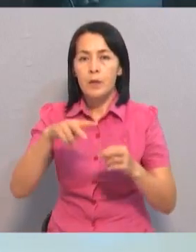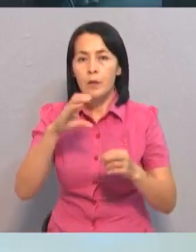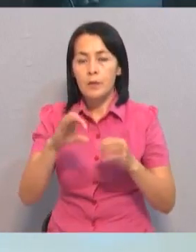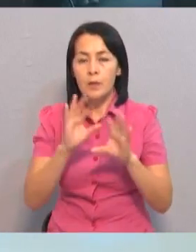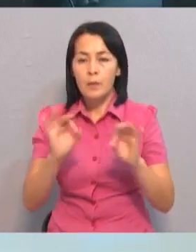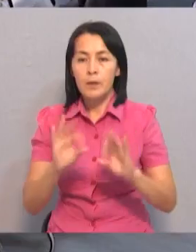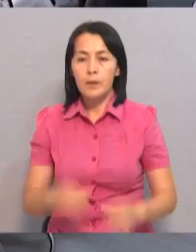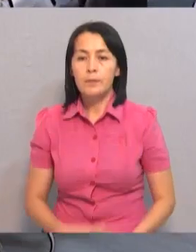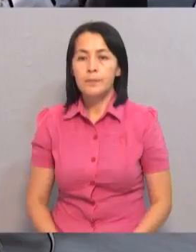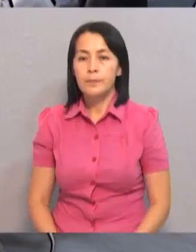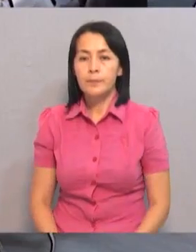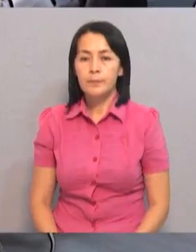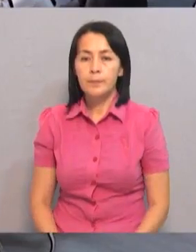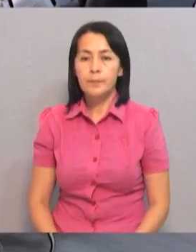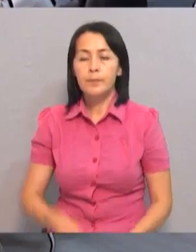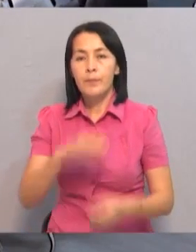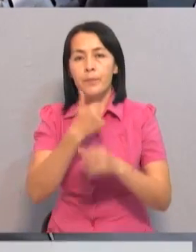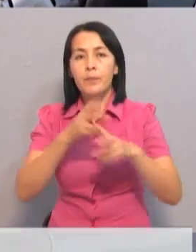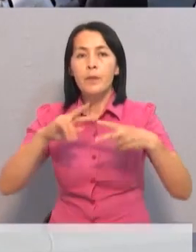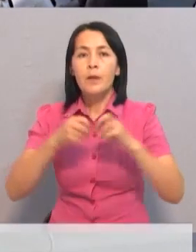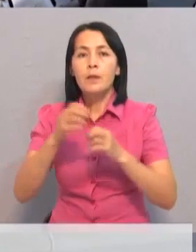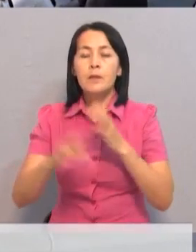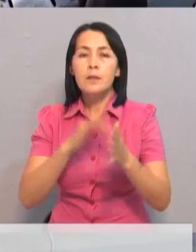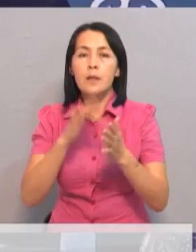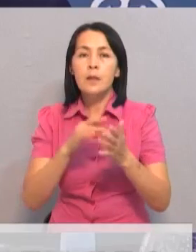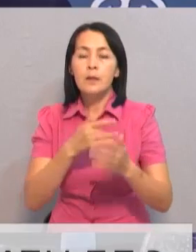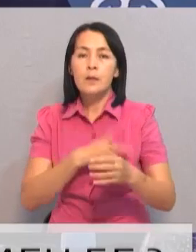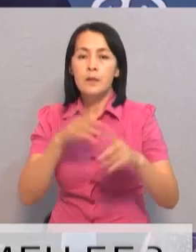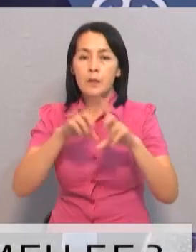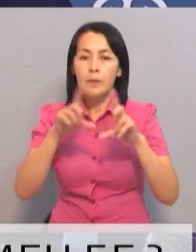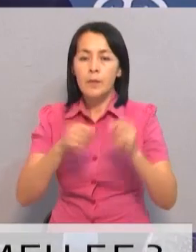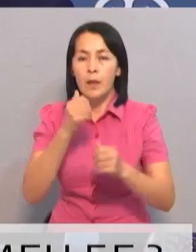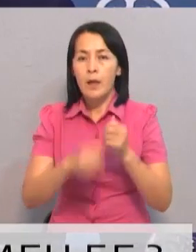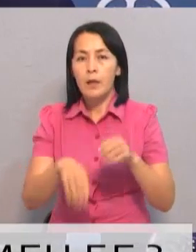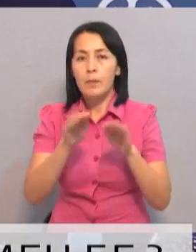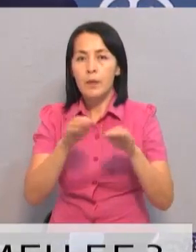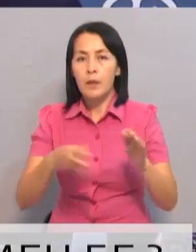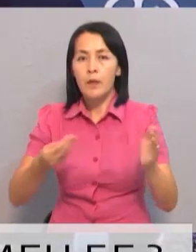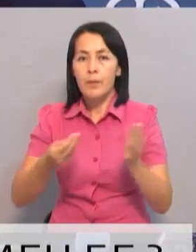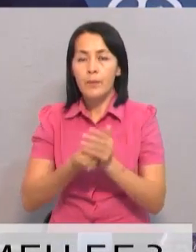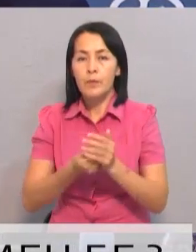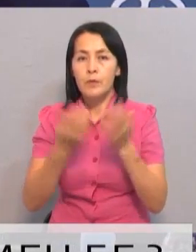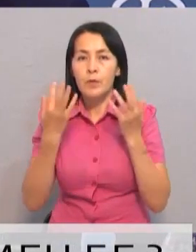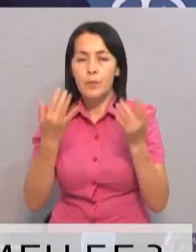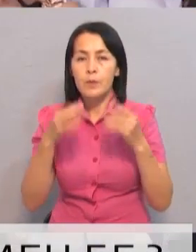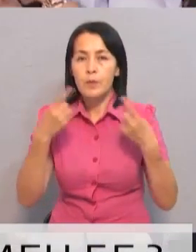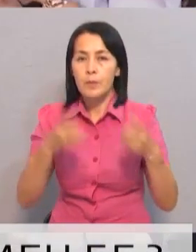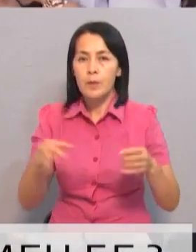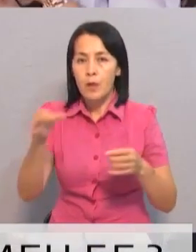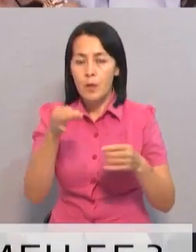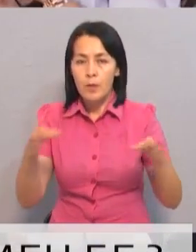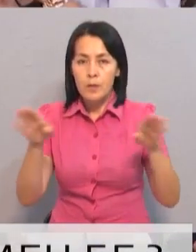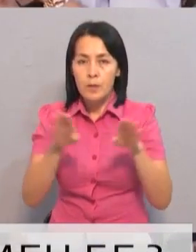Сарман айтады. Негізгі проблема қаладағы жеке мектептердің жан басына шаққандағы қаржыландыру мөлшері. Басқа